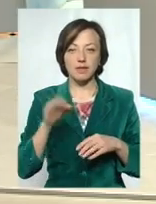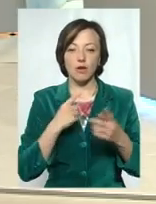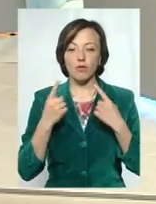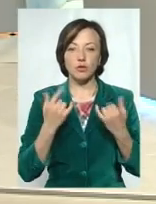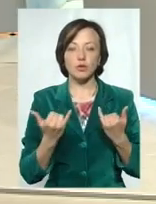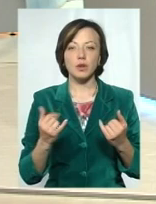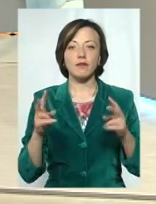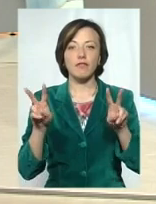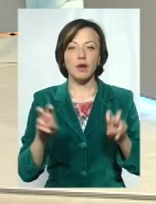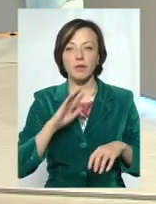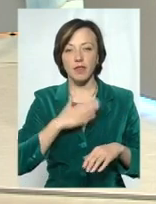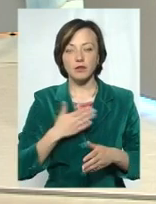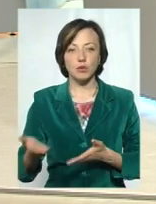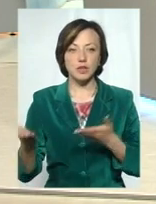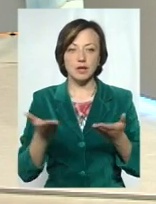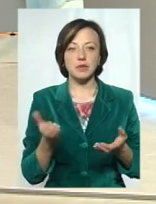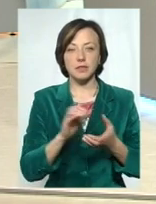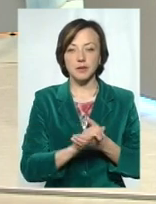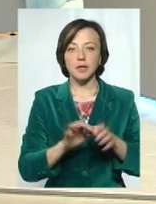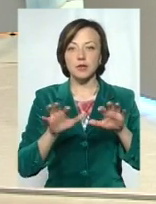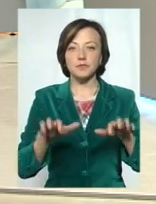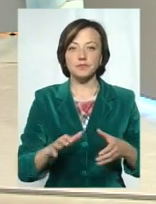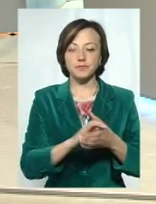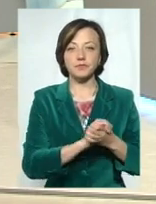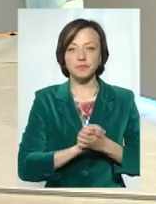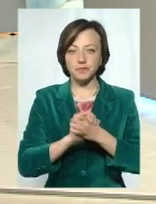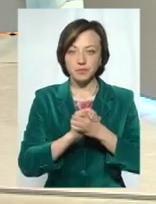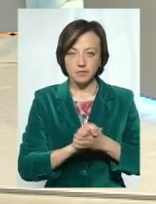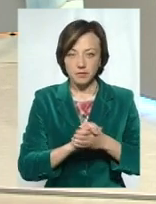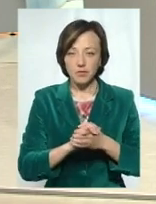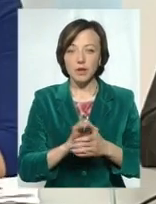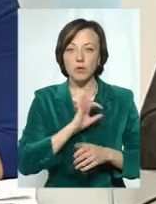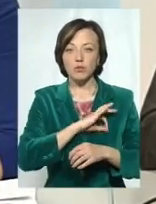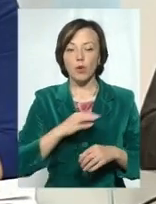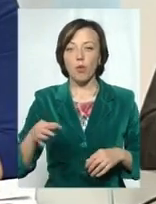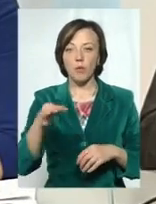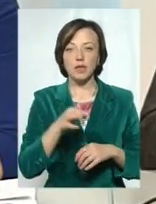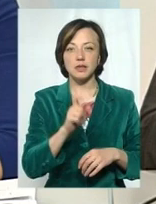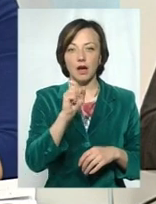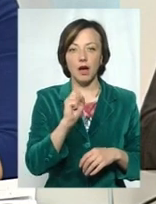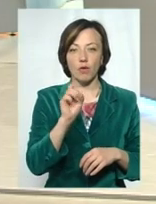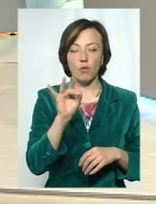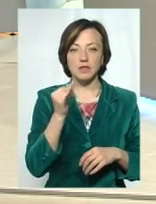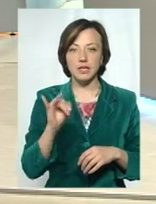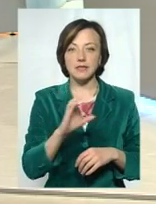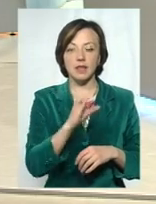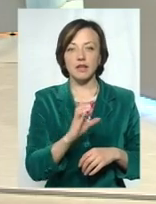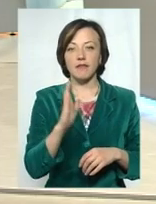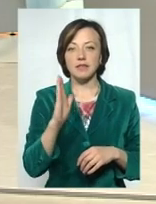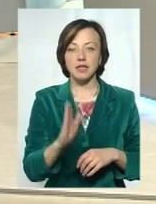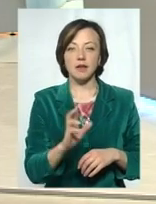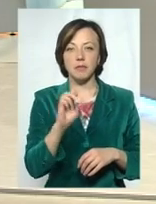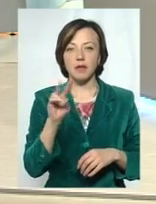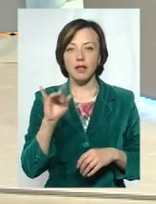сьогодні в темі з нашими гостями. Знайомтеся, голова Федерації профспілок області Геннадій Петрович Харковський та Світлана Васильівна Білик,